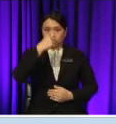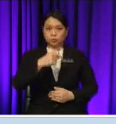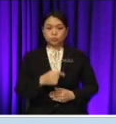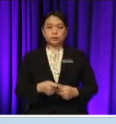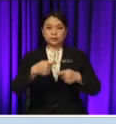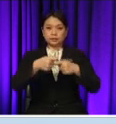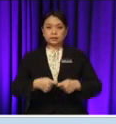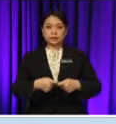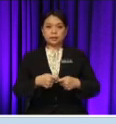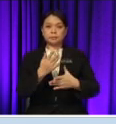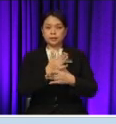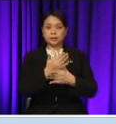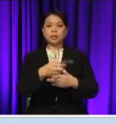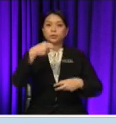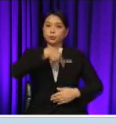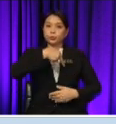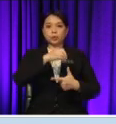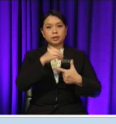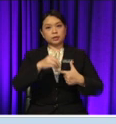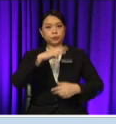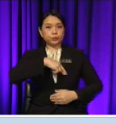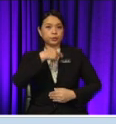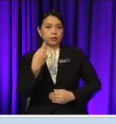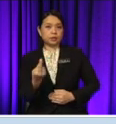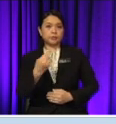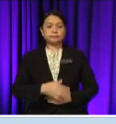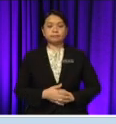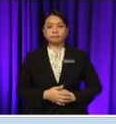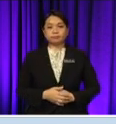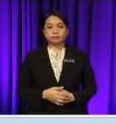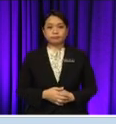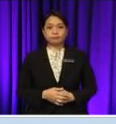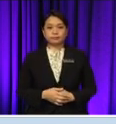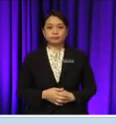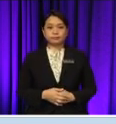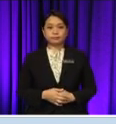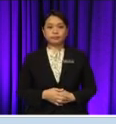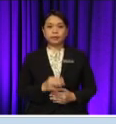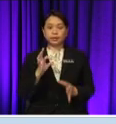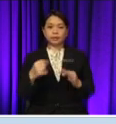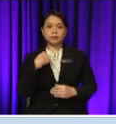bagian untung atau rugi bagi para pengkongsi dan kalau kita lihat sebenarnya